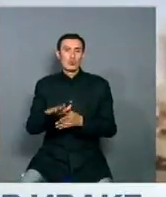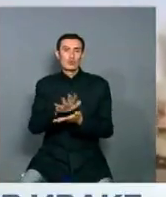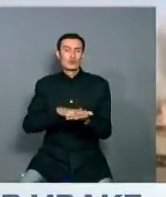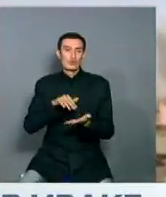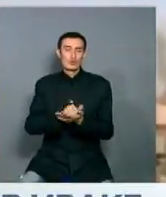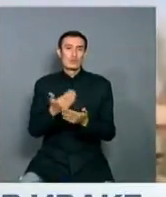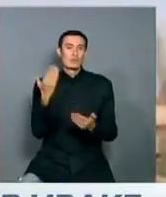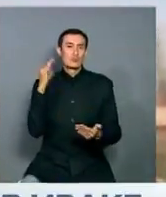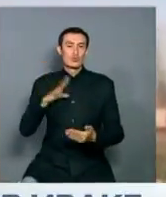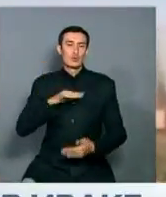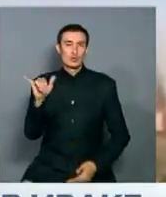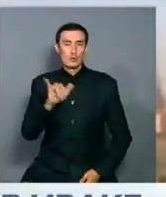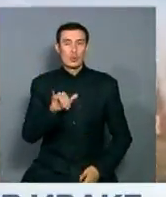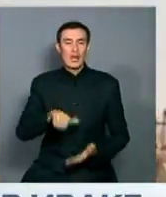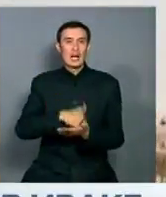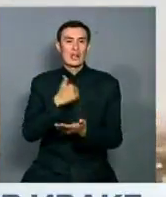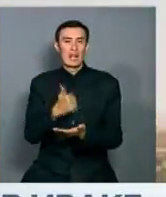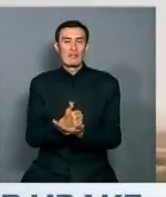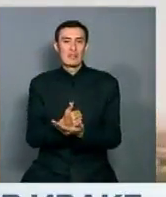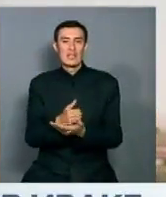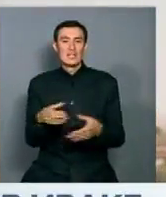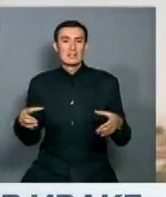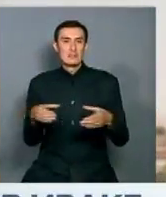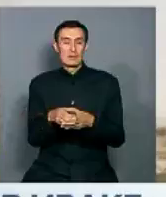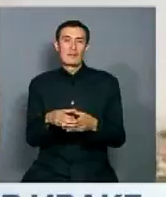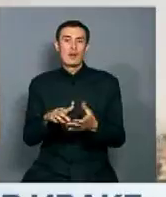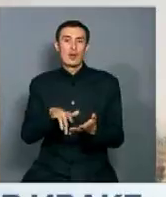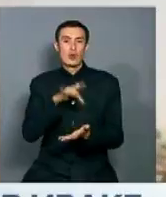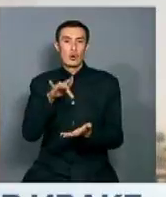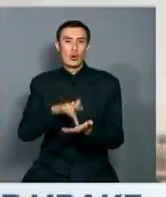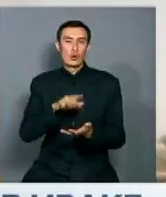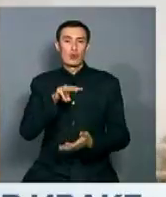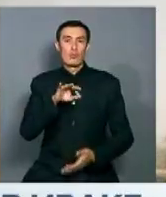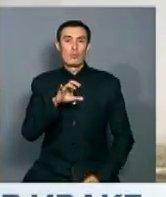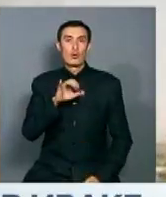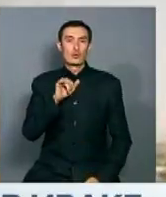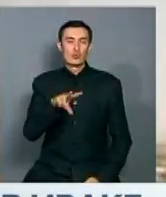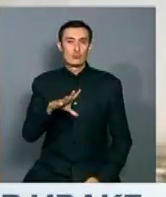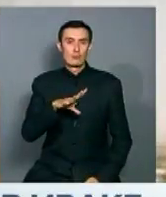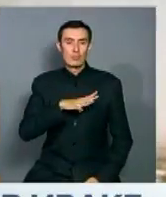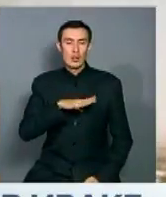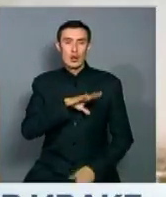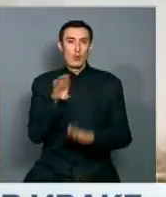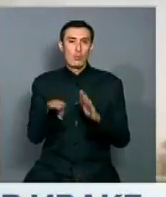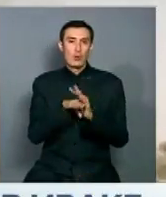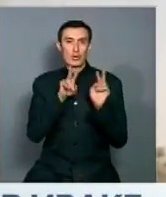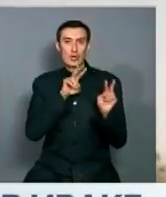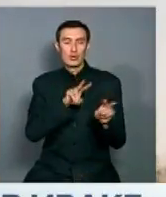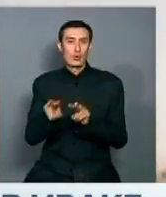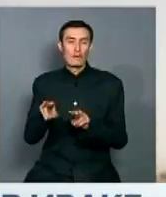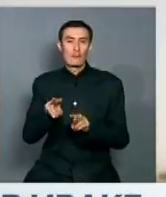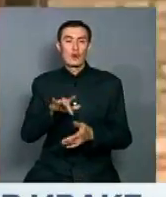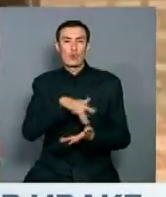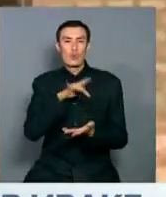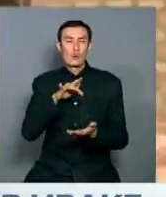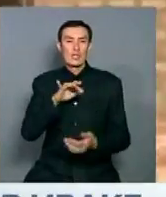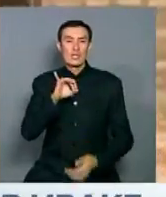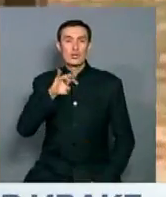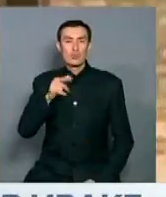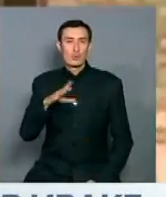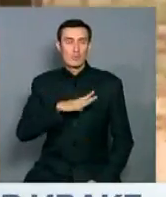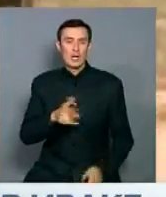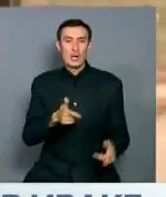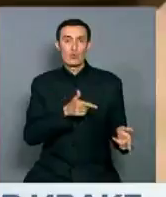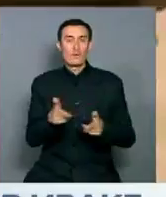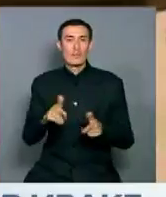минувшую субботу, а бывший главный оплот радикалов в стране город Масул был взят под контроль в июле. Теперь армия Ирака